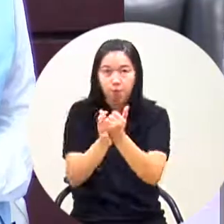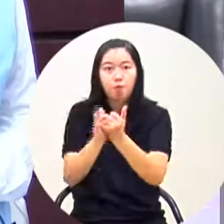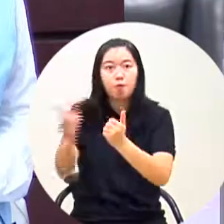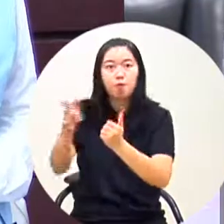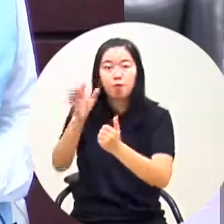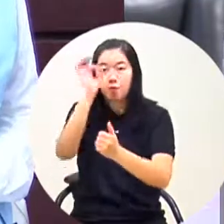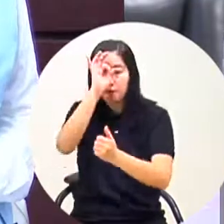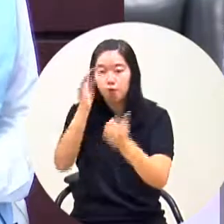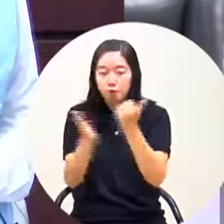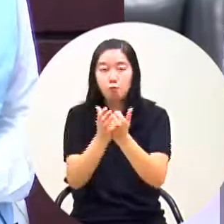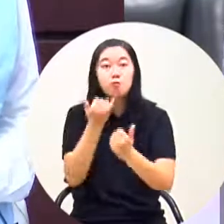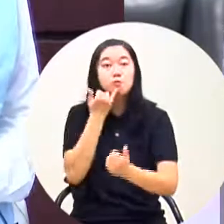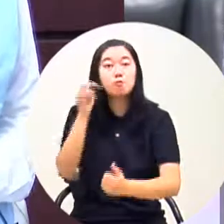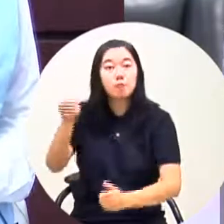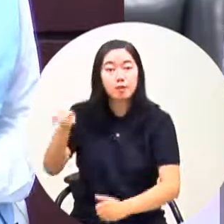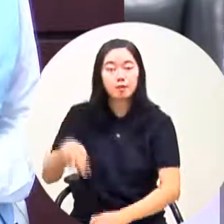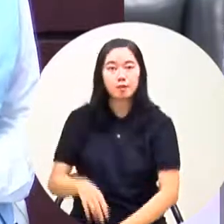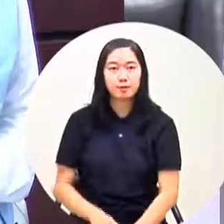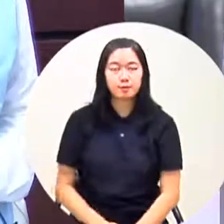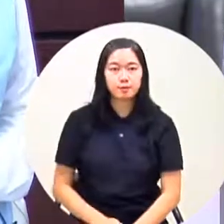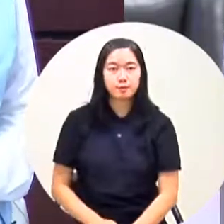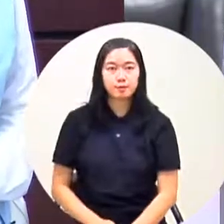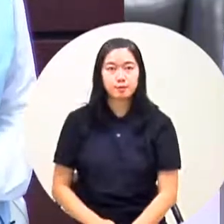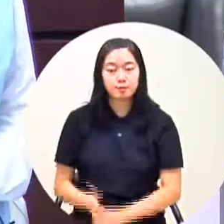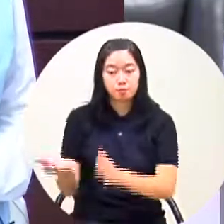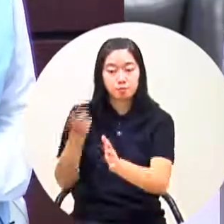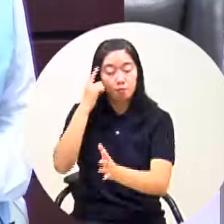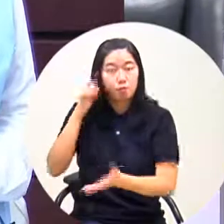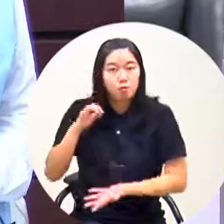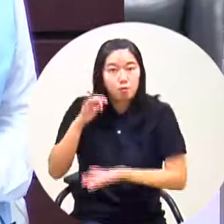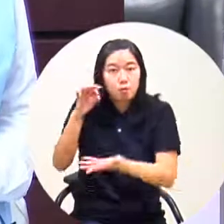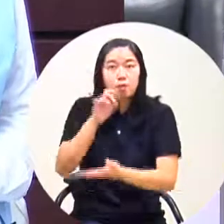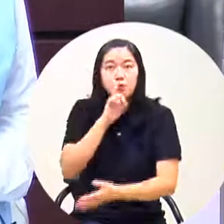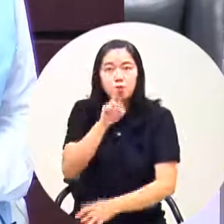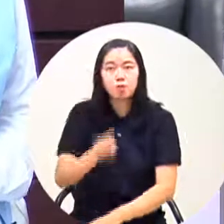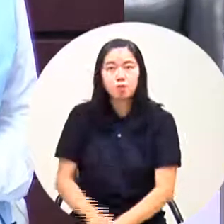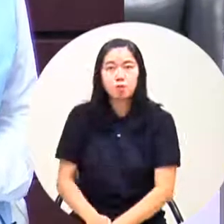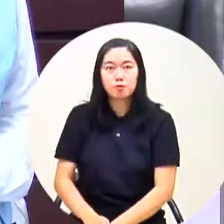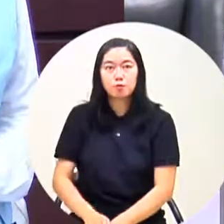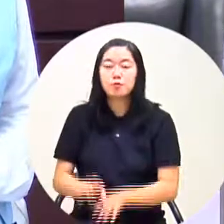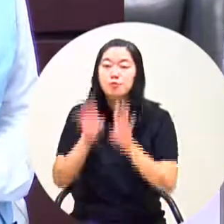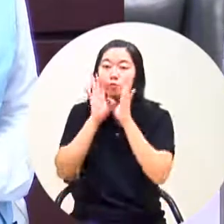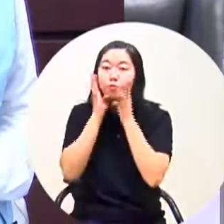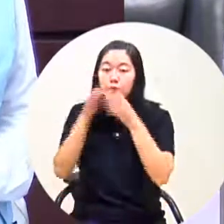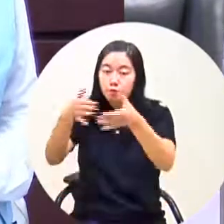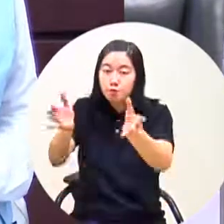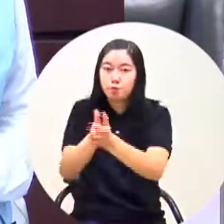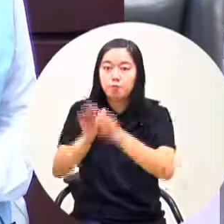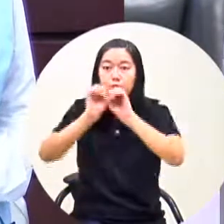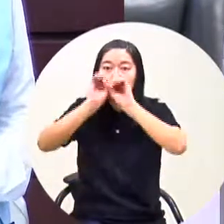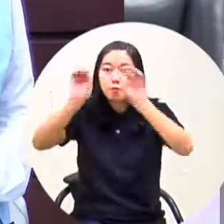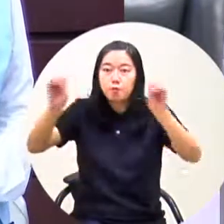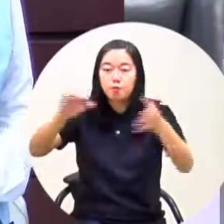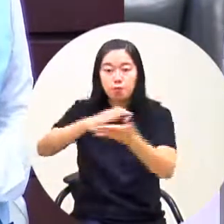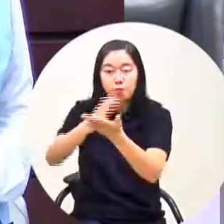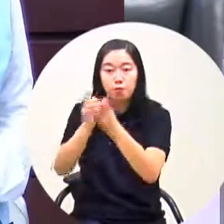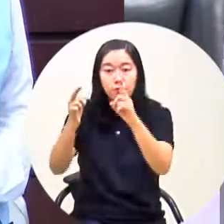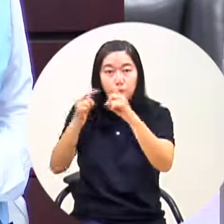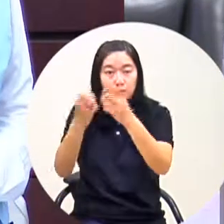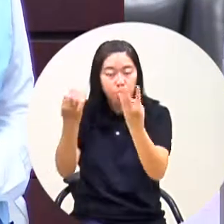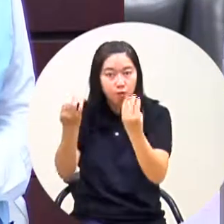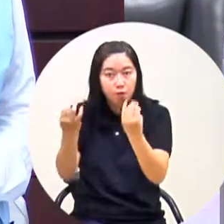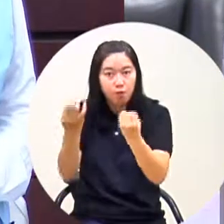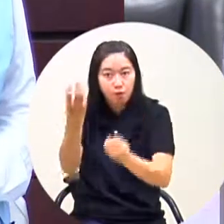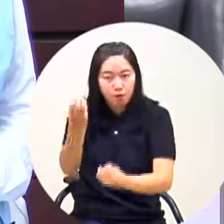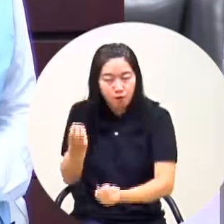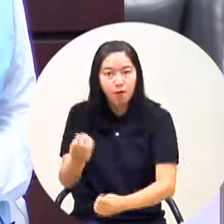境，所以至于刚刚议员所提到粉丝业的宣传等等人数少哈，这部分我们再